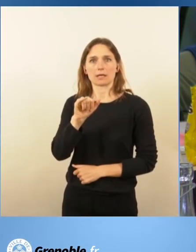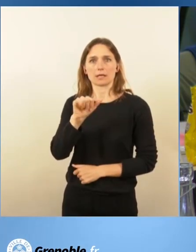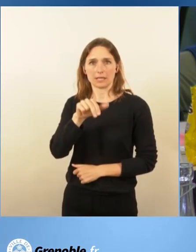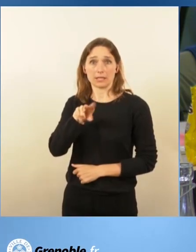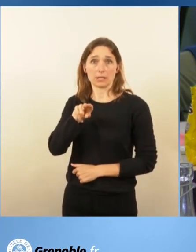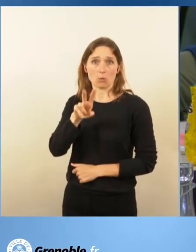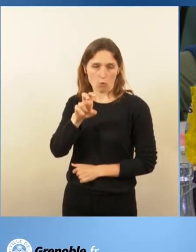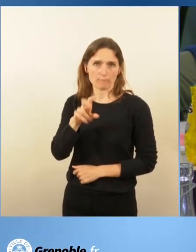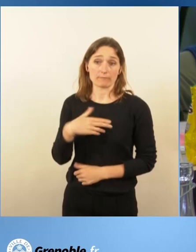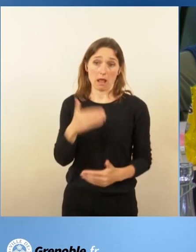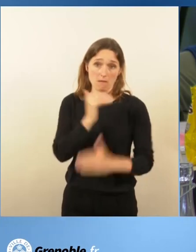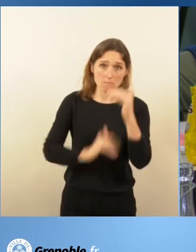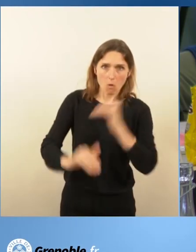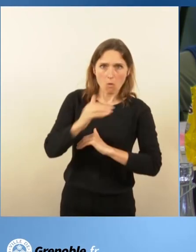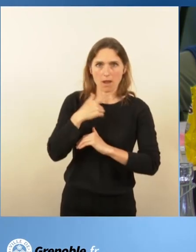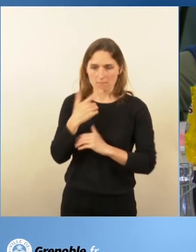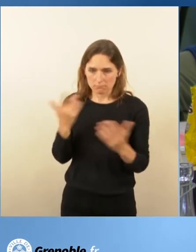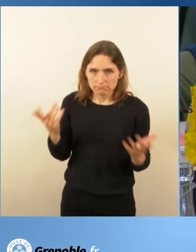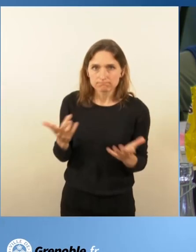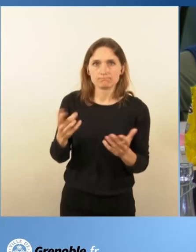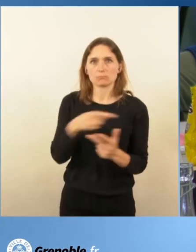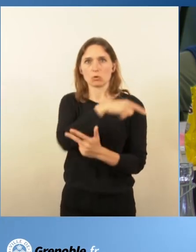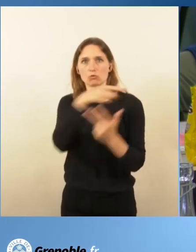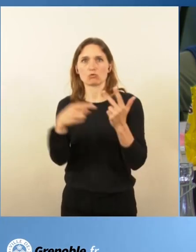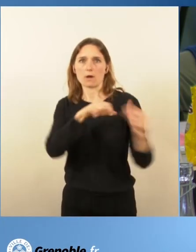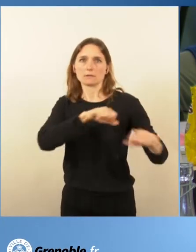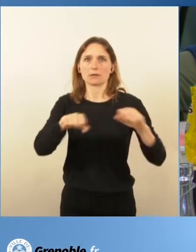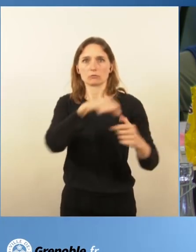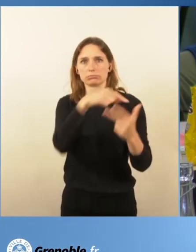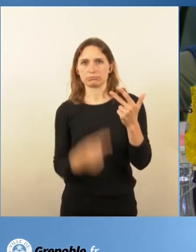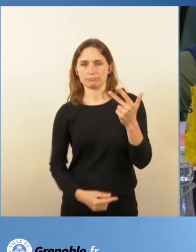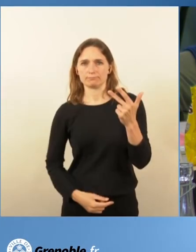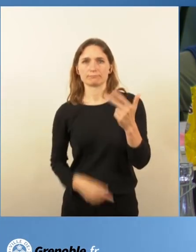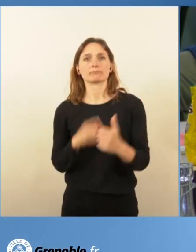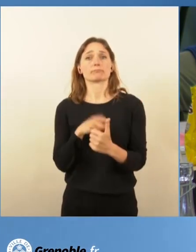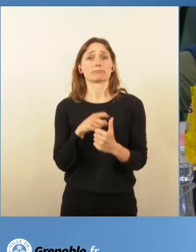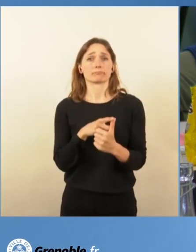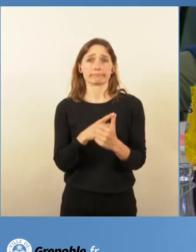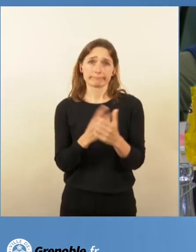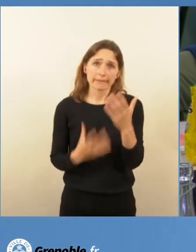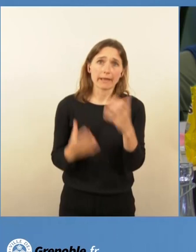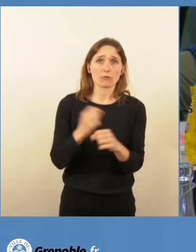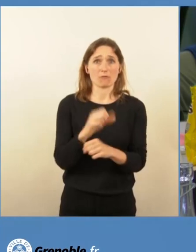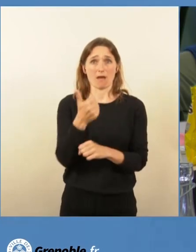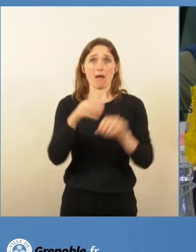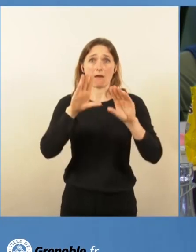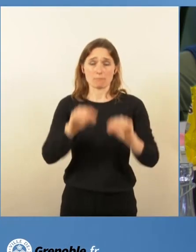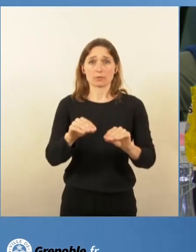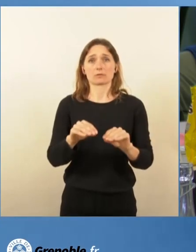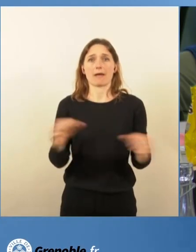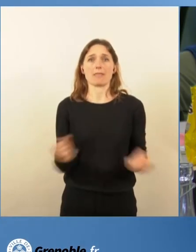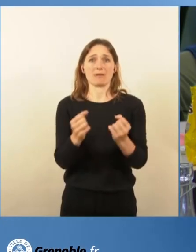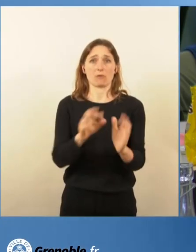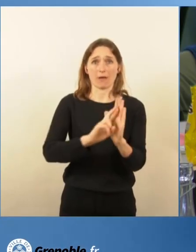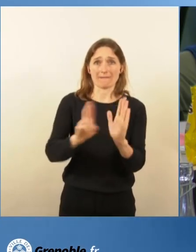plan comprend notamment trois mesures d'abord la création d'un poste d'animateur ou un amatrice référent par